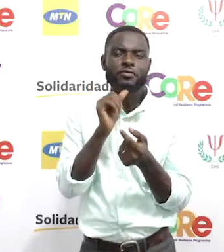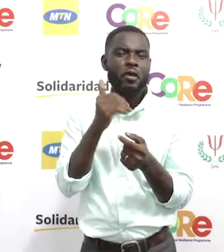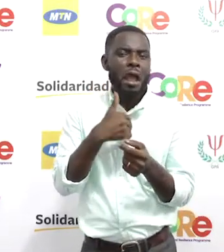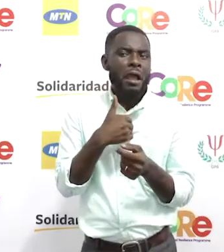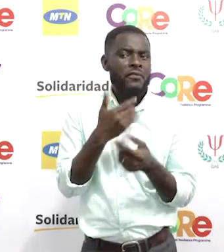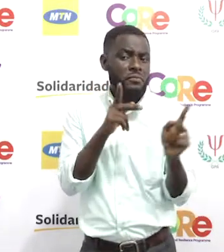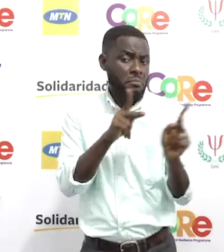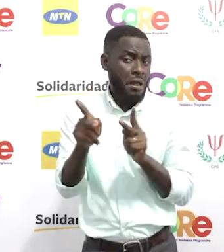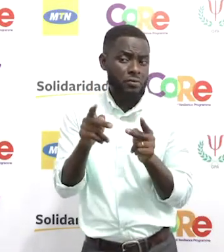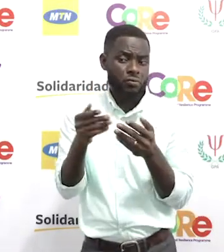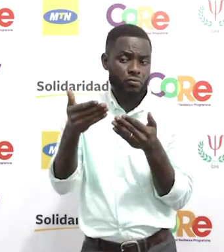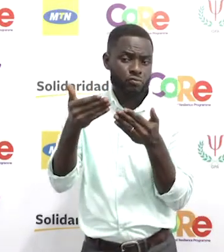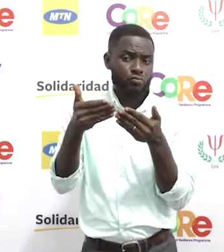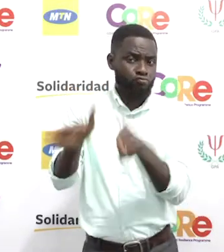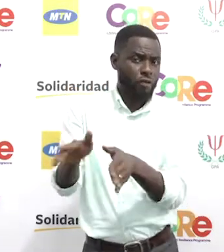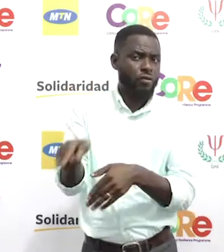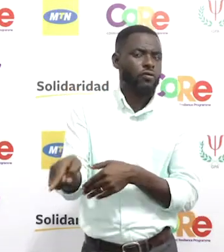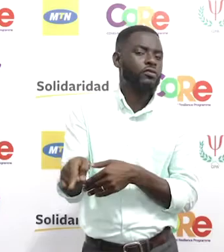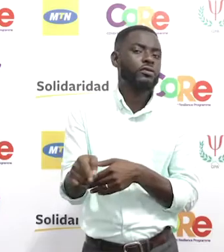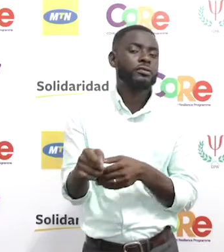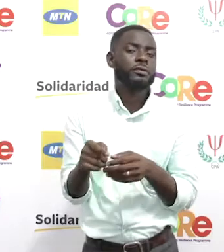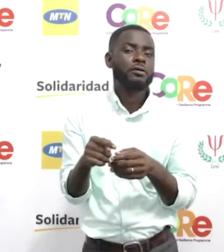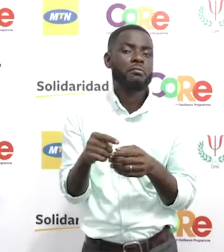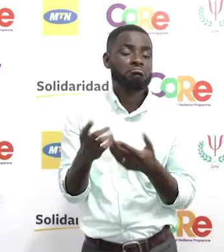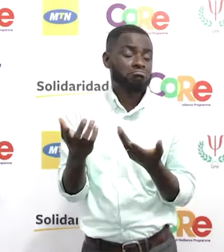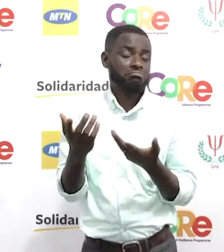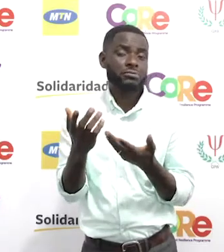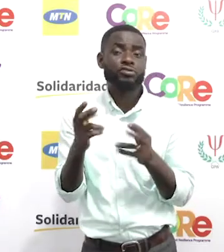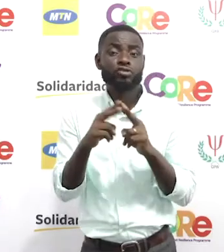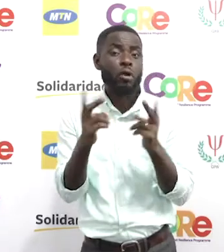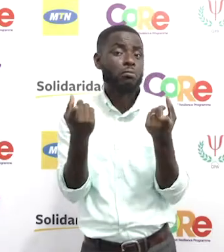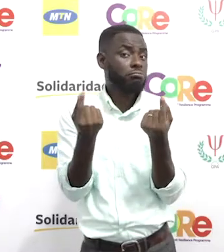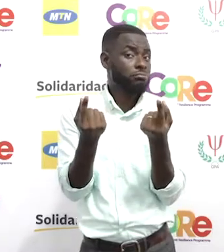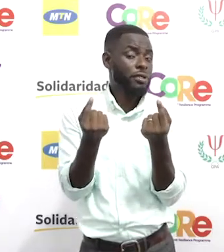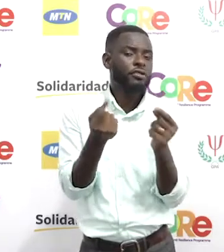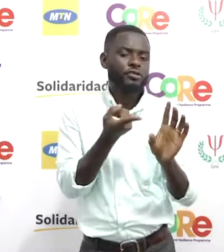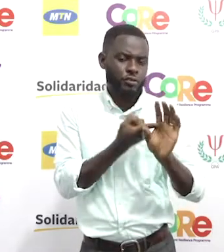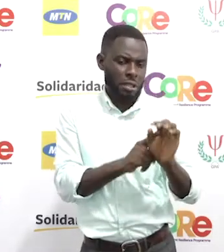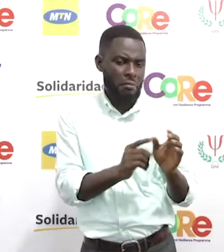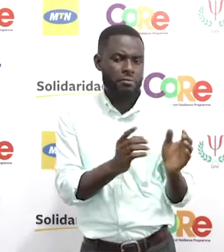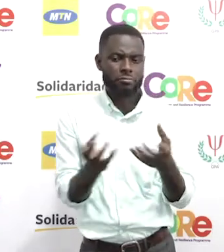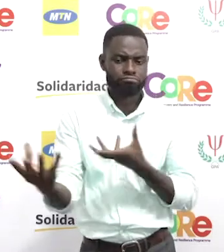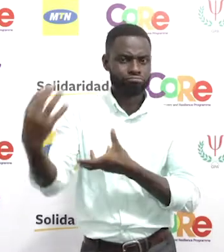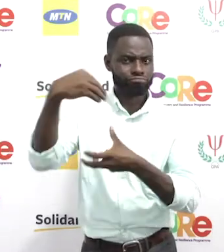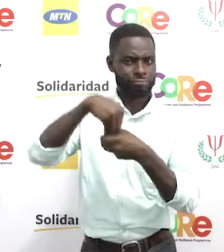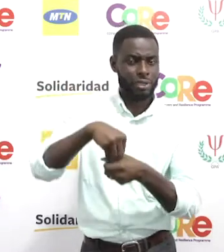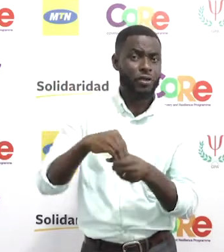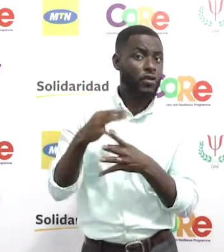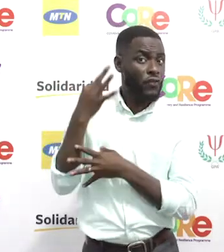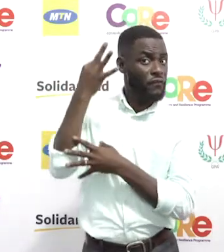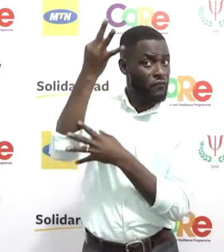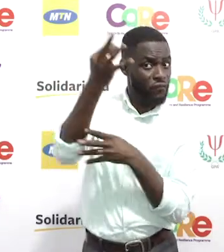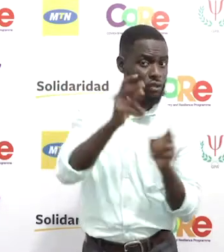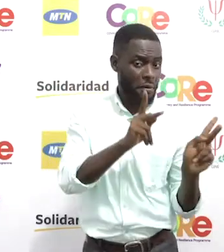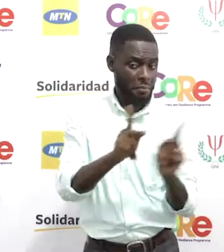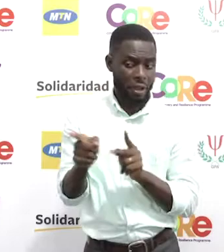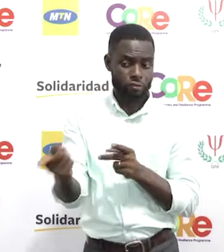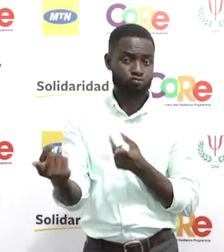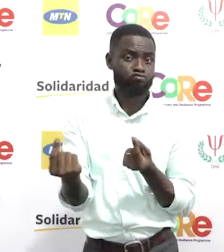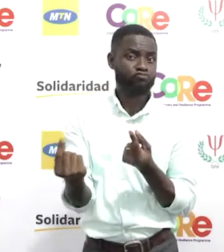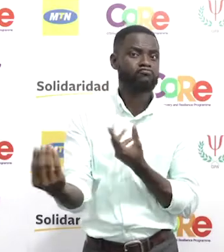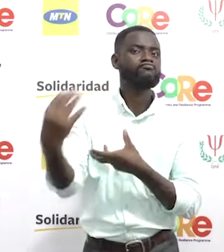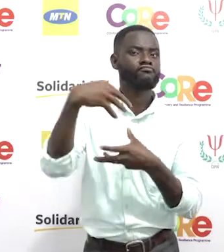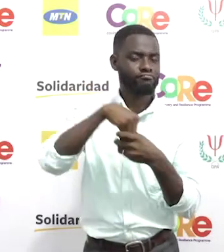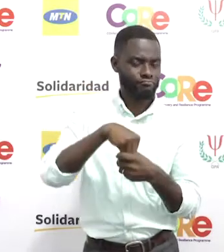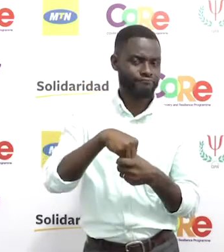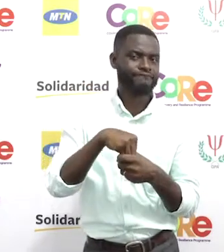leleng. Ole ake obe yintoko. Ni ba ha ome ehi. Ni e anon. Nwewo okele fata